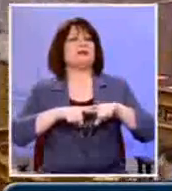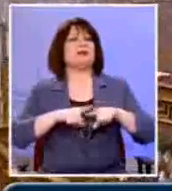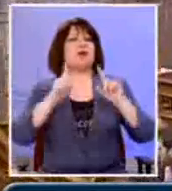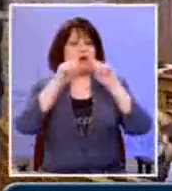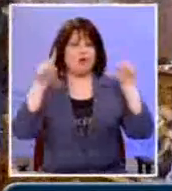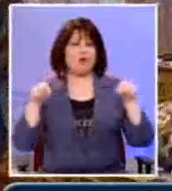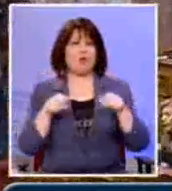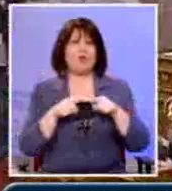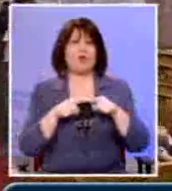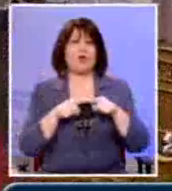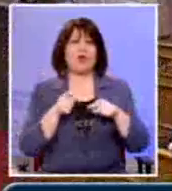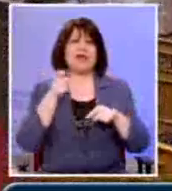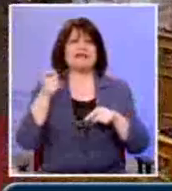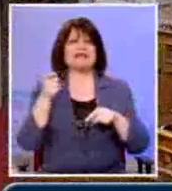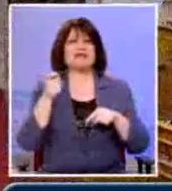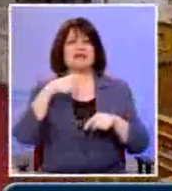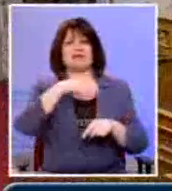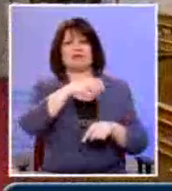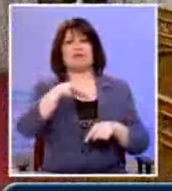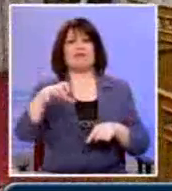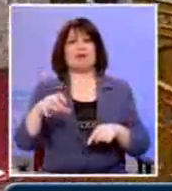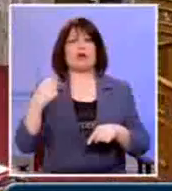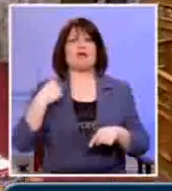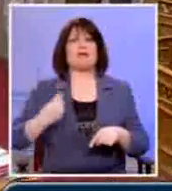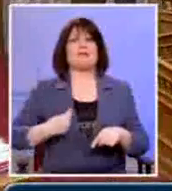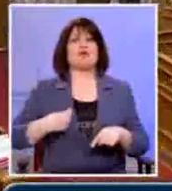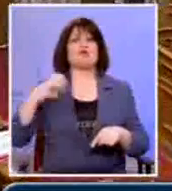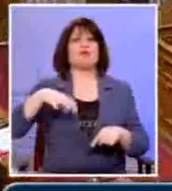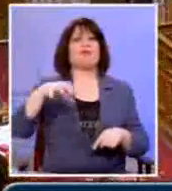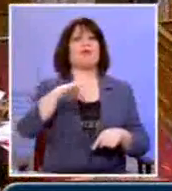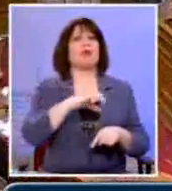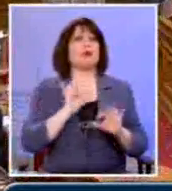ομόλογα των ασφαλιστικών φορέων και των δημόσιων φορέων,